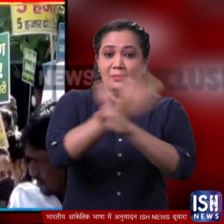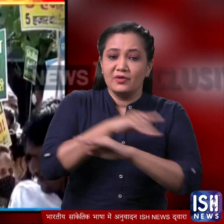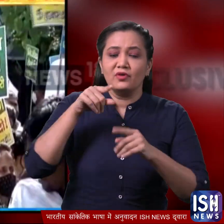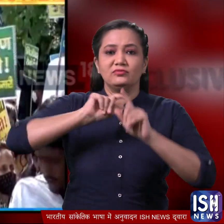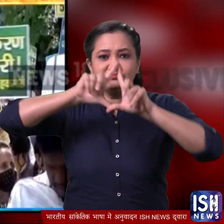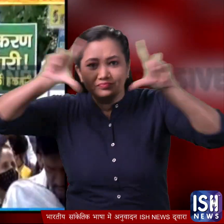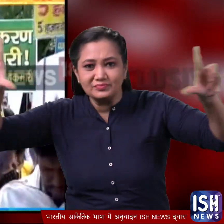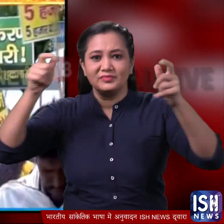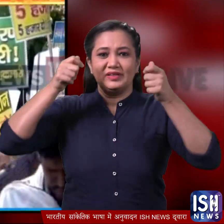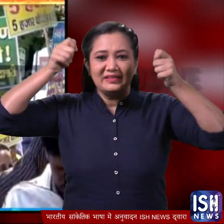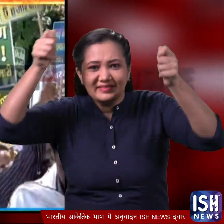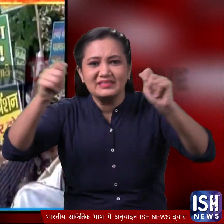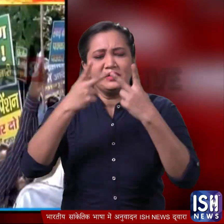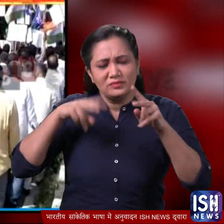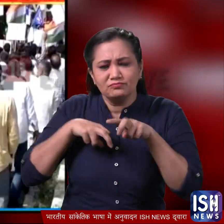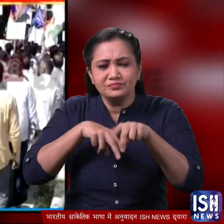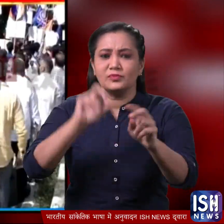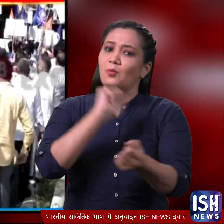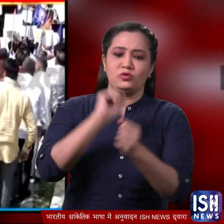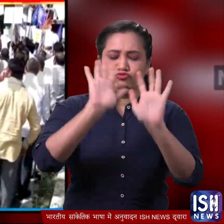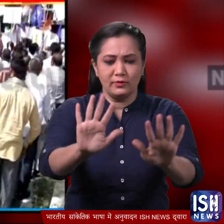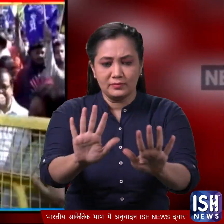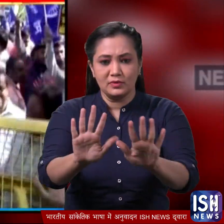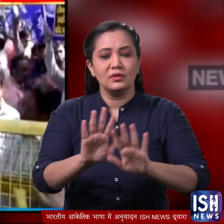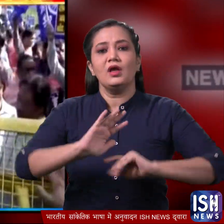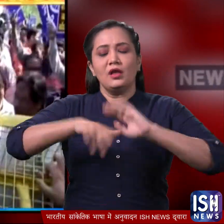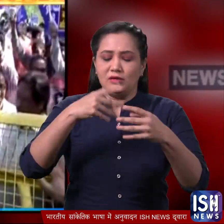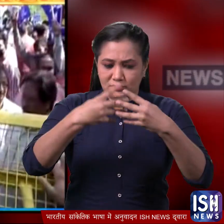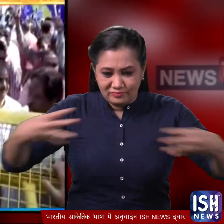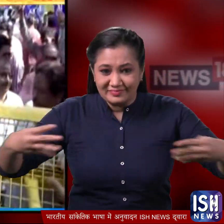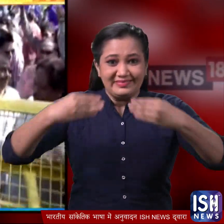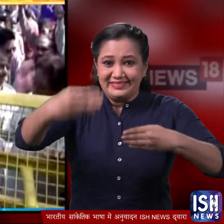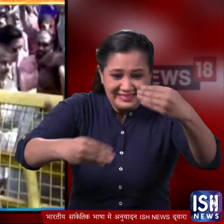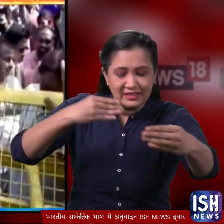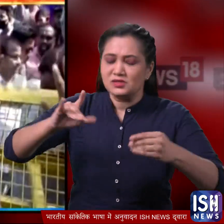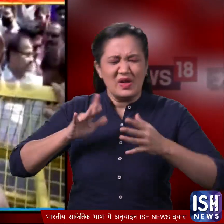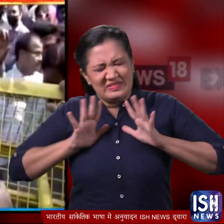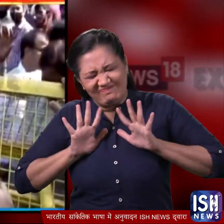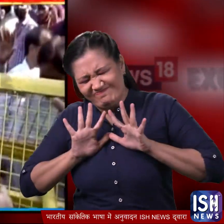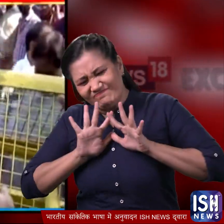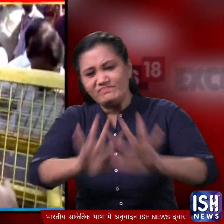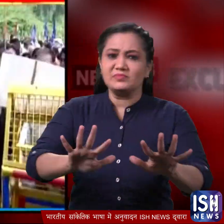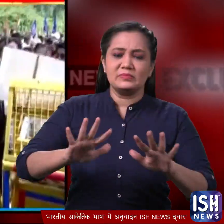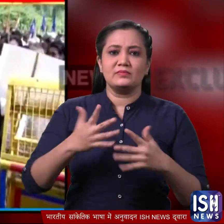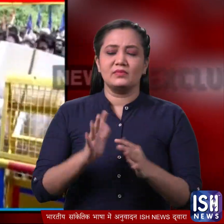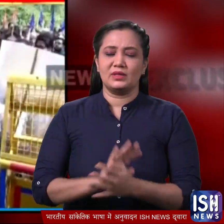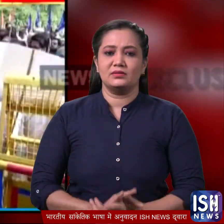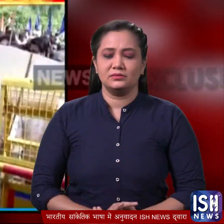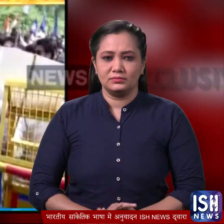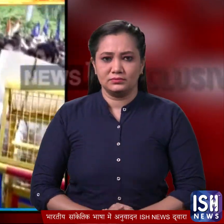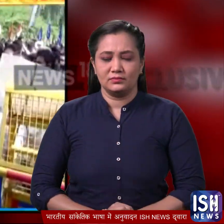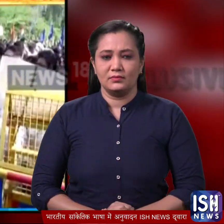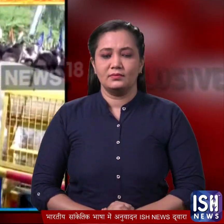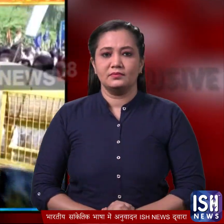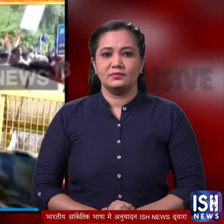इससे पहले ये लोग तख्तियां और बैनर लेकर आगे बढ़े तो पुलिस ने उन्हें रोक दिया, जिसके बाद उन्होंने बैरिकेड गिराने के लिए पूरा दम लगा दिया।